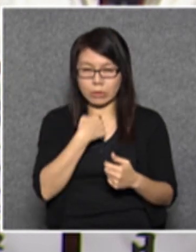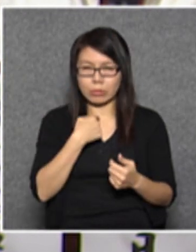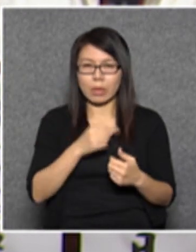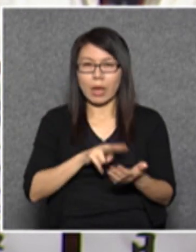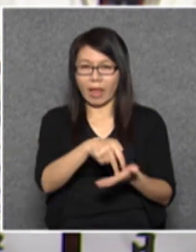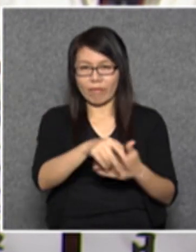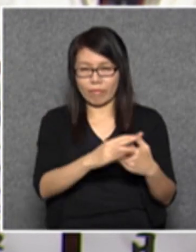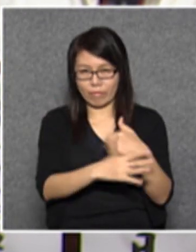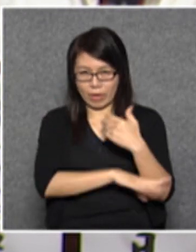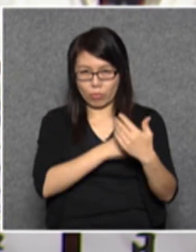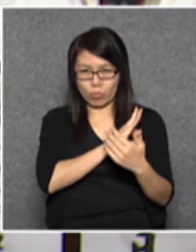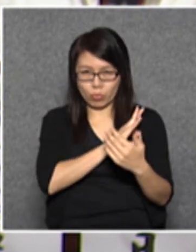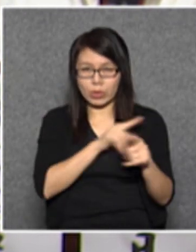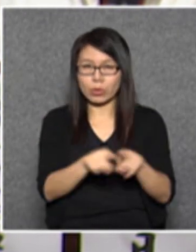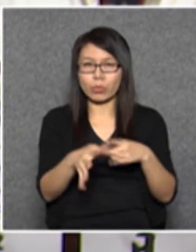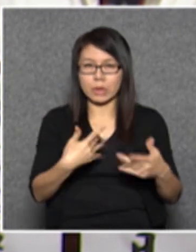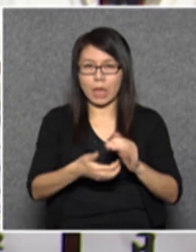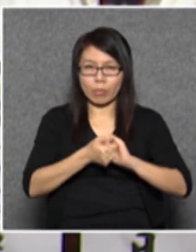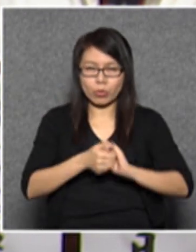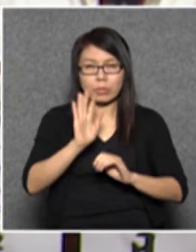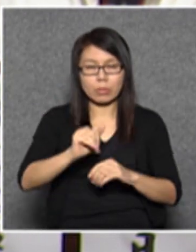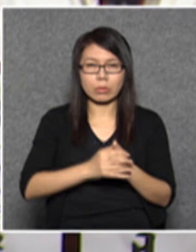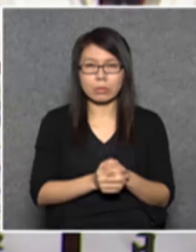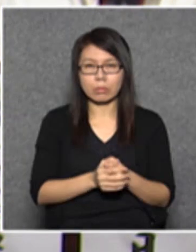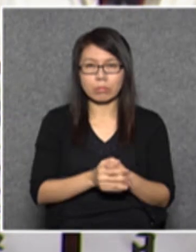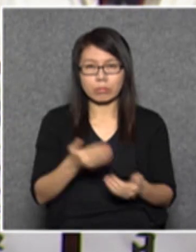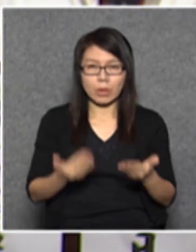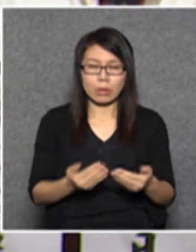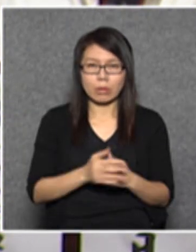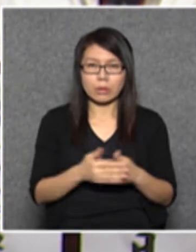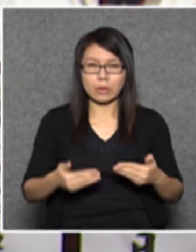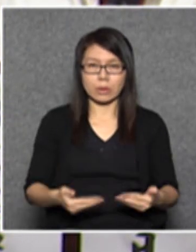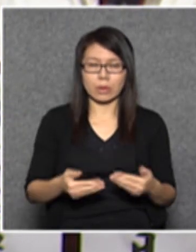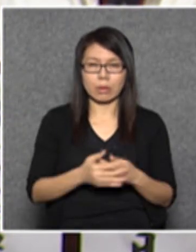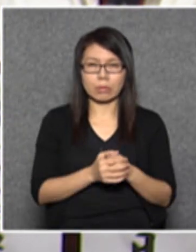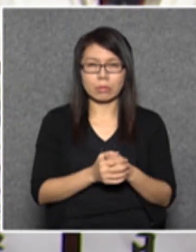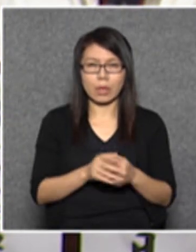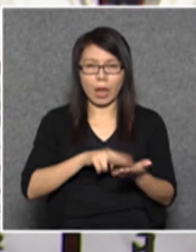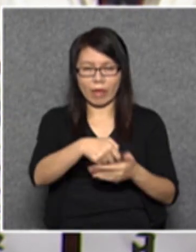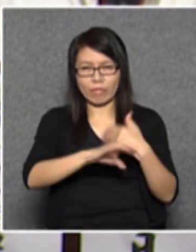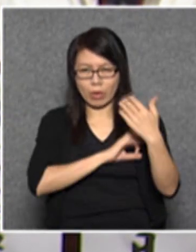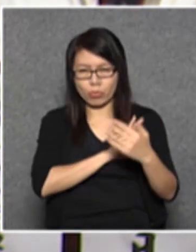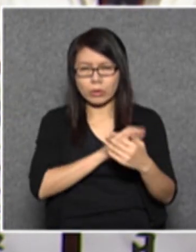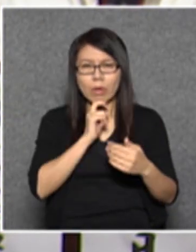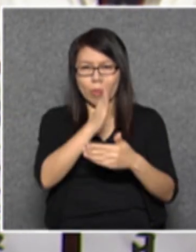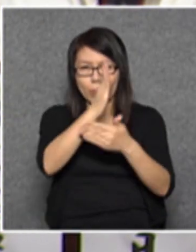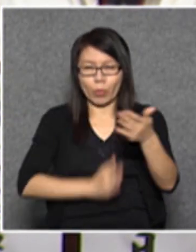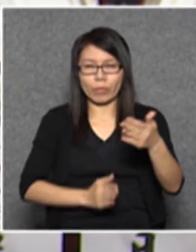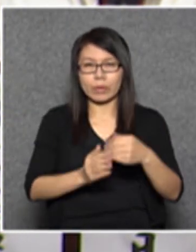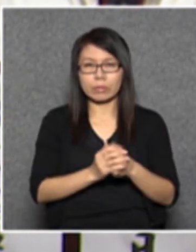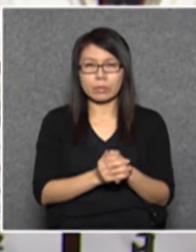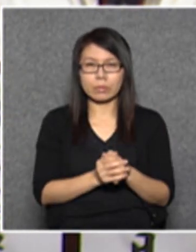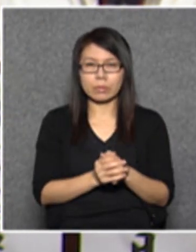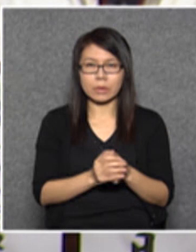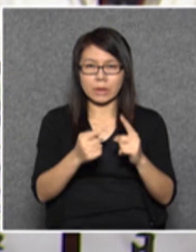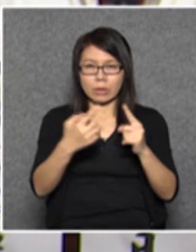會嘅同事嘅合作嘅。咁但係而家喺立法會裏邊，仲有部分嘅泛